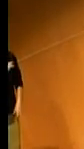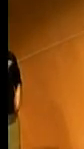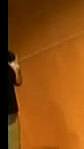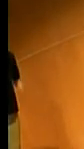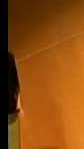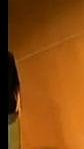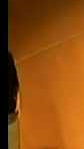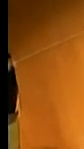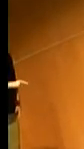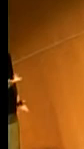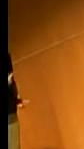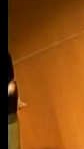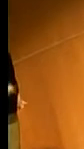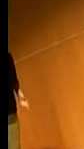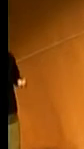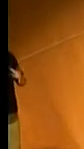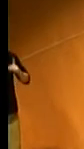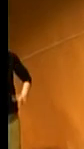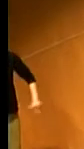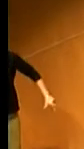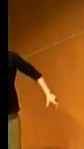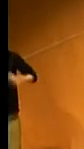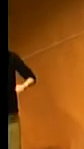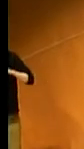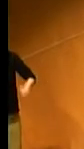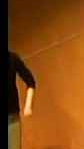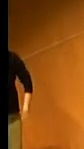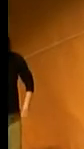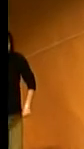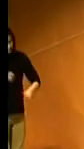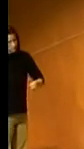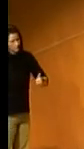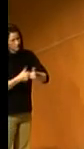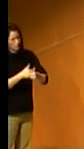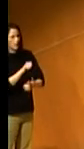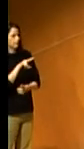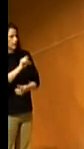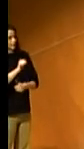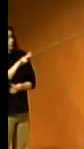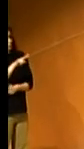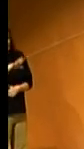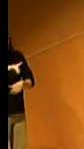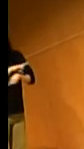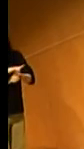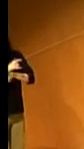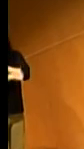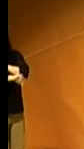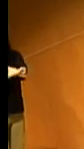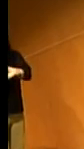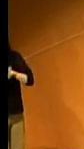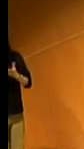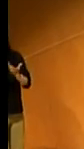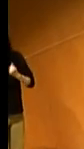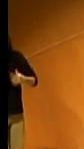j'ai eu une AVS 35 heures par semaine. Et c'est là où j'ai quand même vraiment réussi mon année. Donc je voulais savoir concrètement à peu